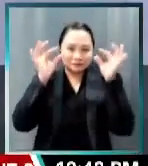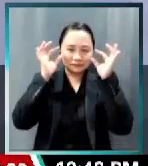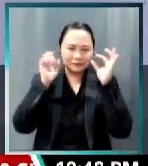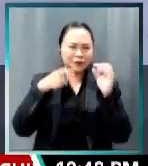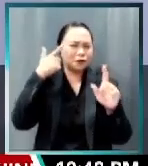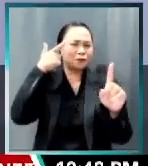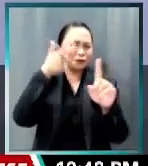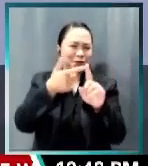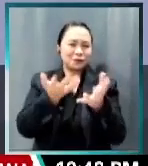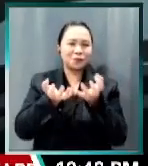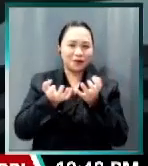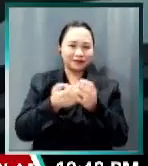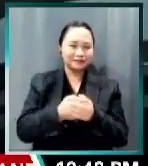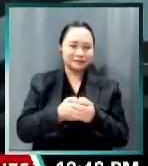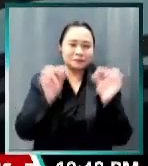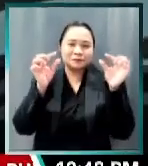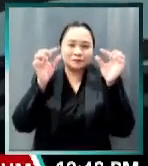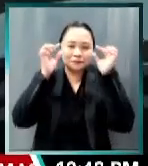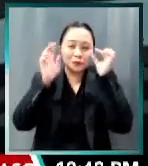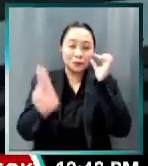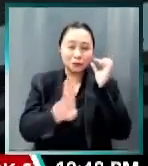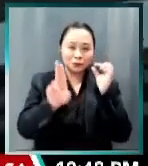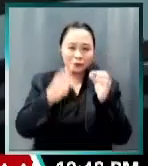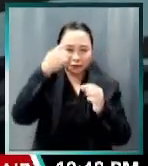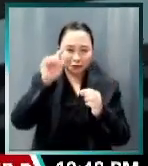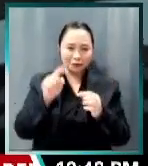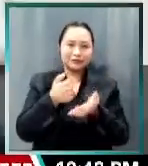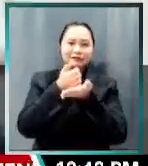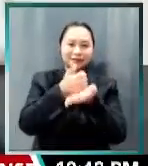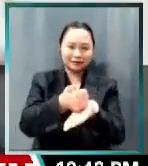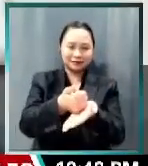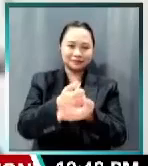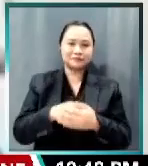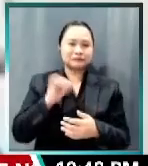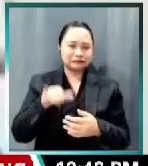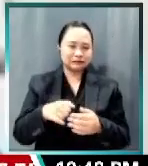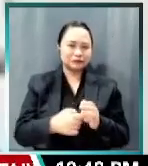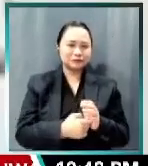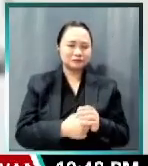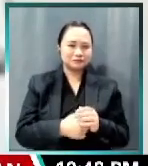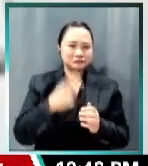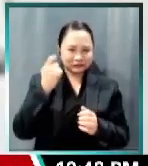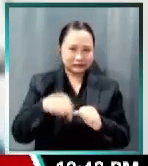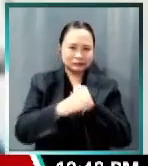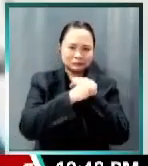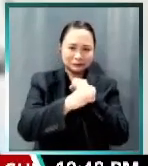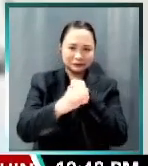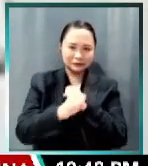guide o kumpanyo ng mga nangangailangan ng kanyang imbensyon. Yung ine-emphasize talaga namin is yung speed at which